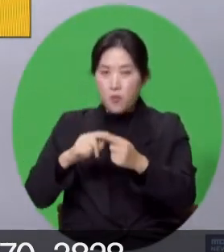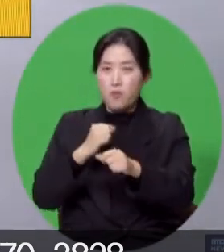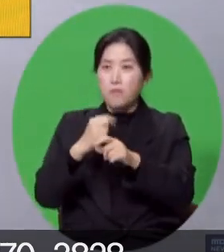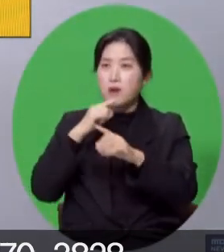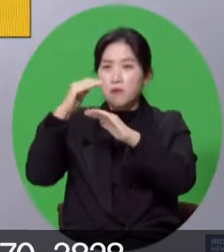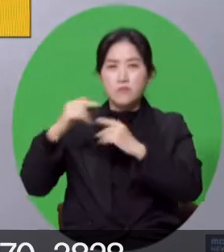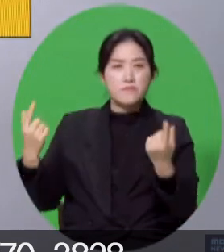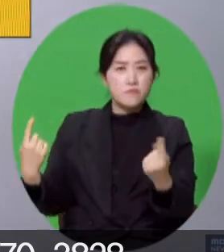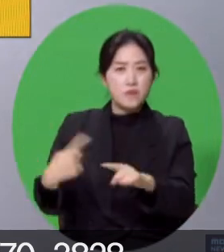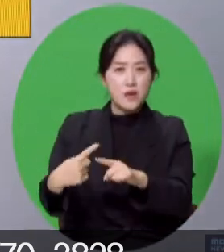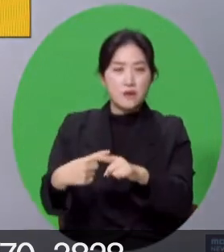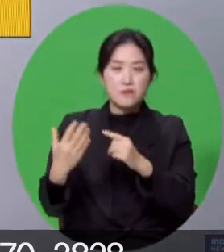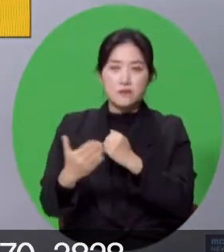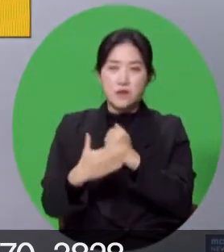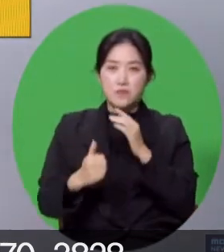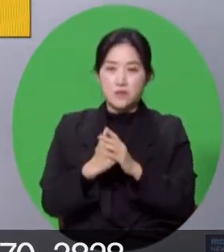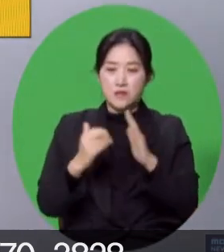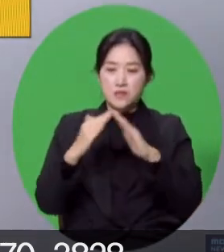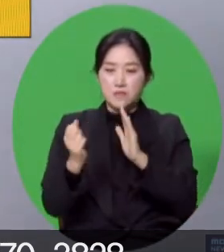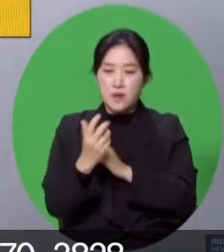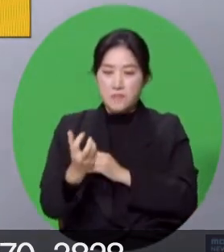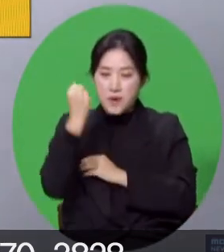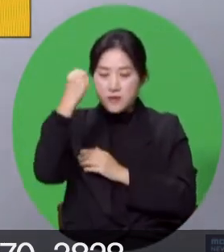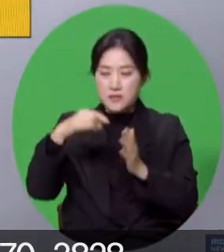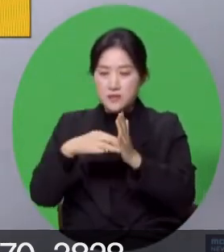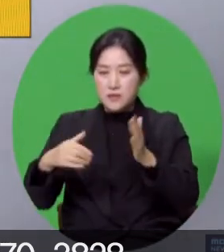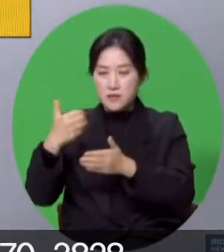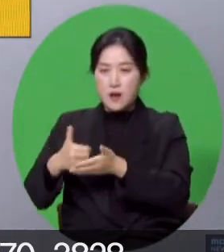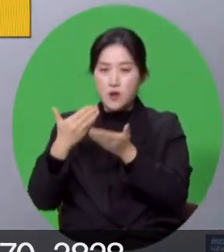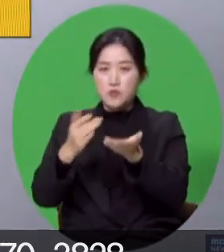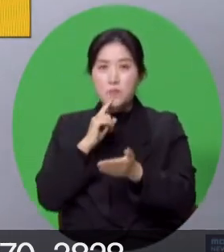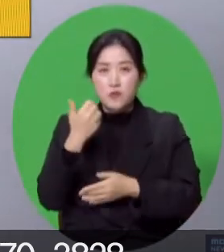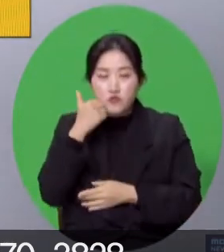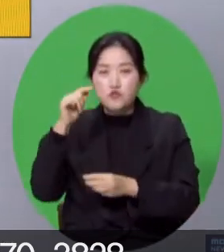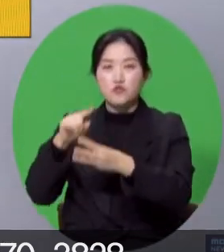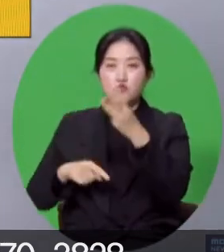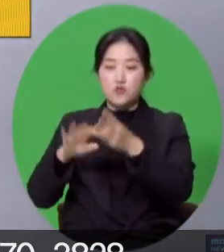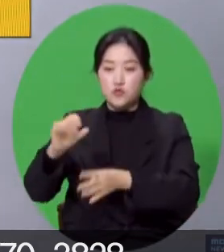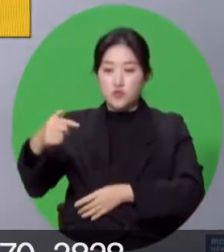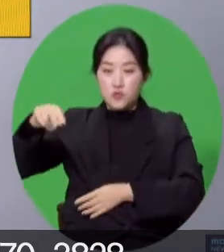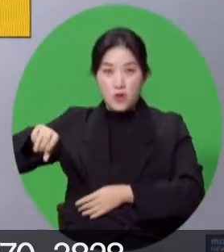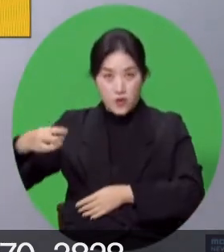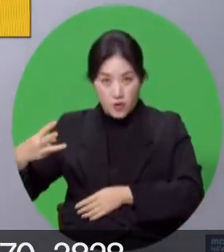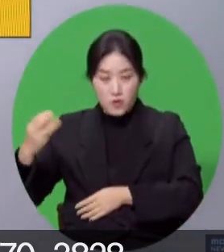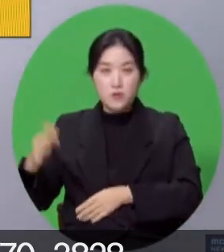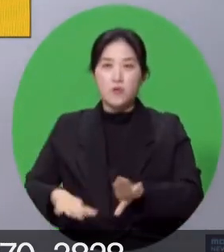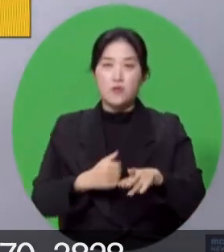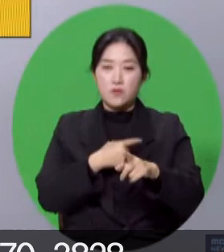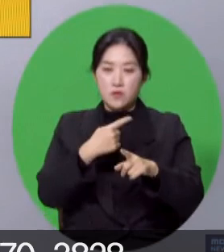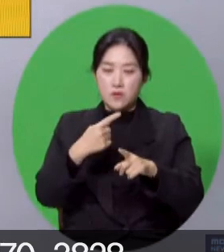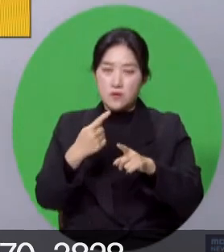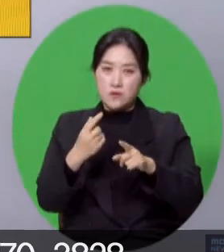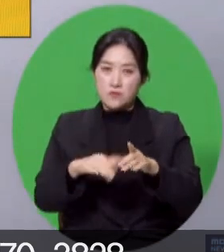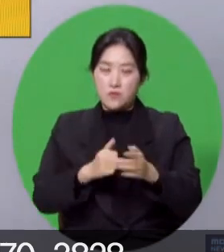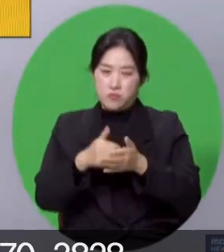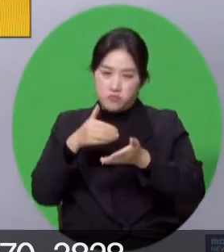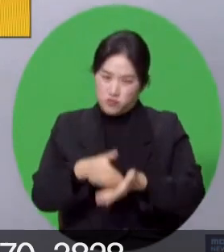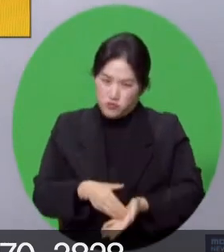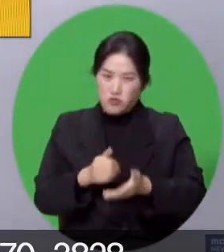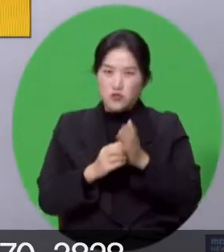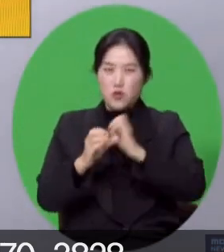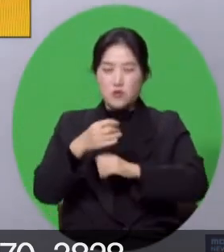또 다주택자 세금 깎아주겠다는 윤석열 후보나 또 중과 유예하겠다는 이재명 후보의 차이가